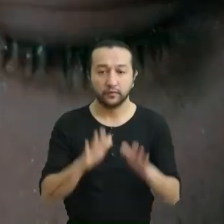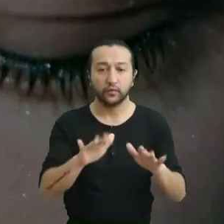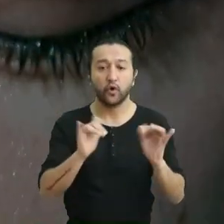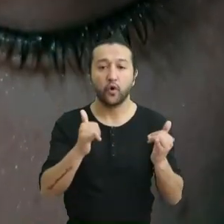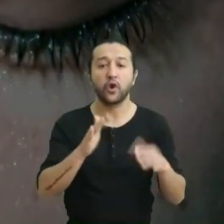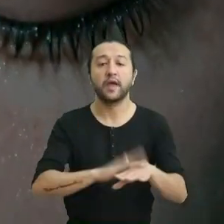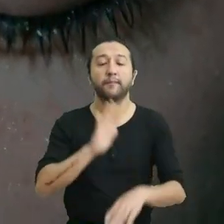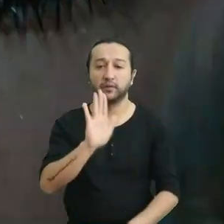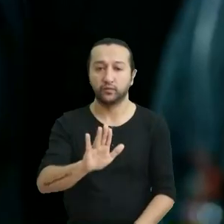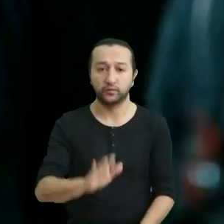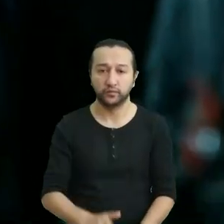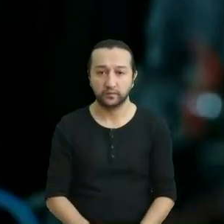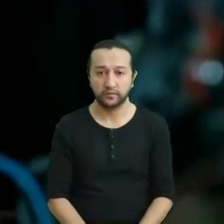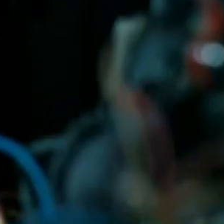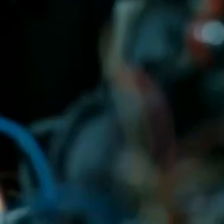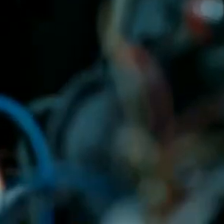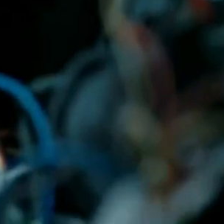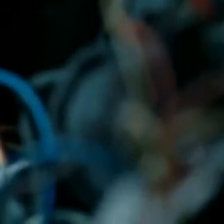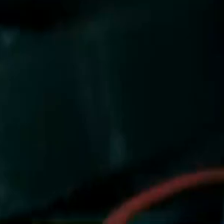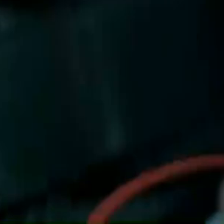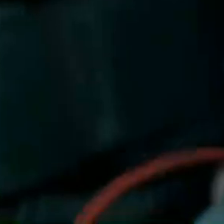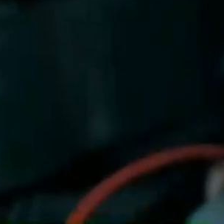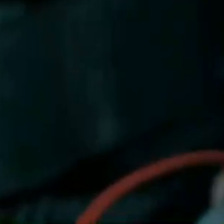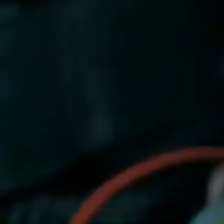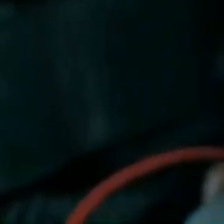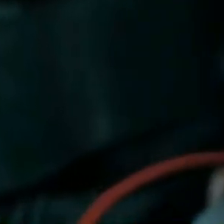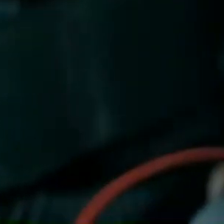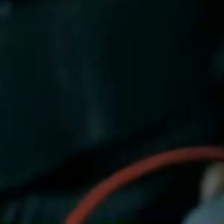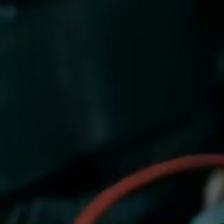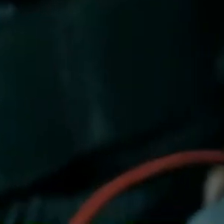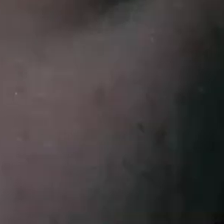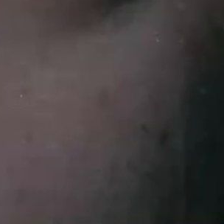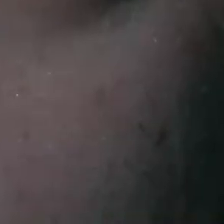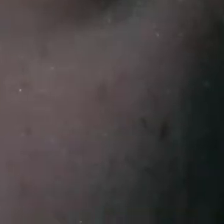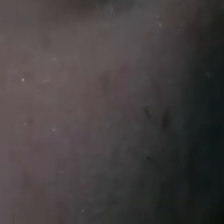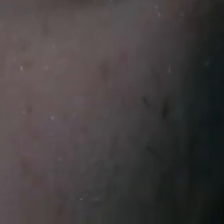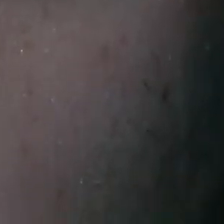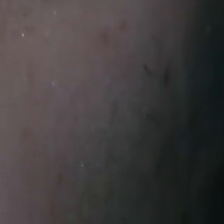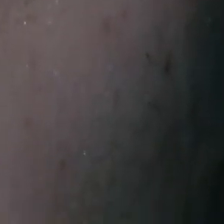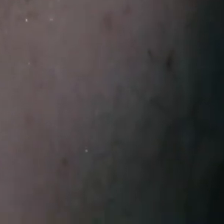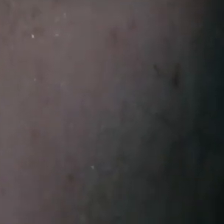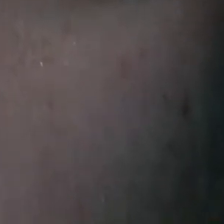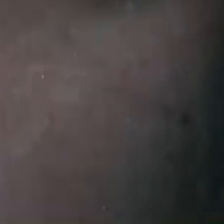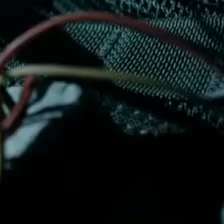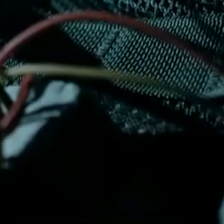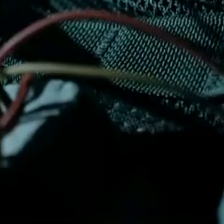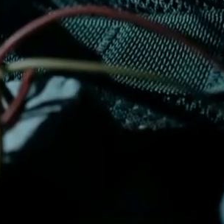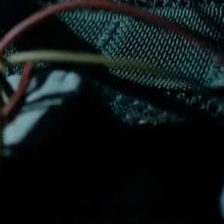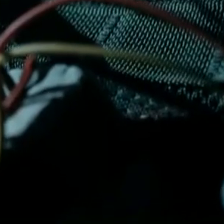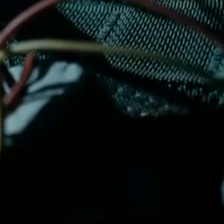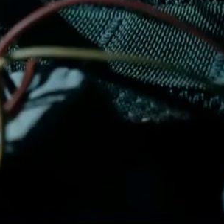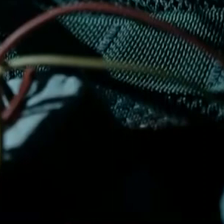Hareket etmemeye çalış. Dimitri'nin ağzı bantlı. Hamza düzenekteki renkli kablolara bakıyor. Dimitri ter içinde.